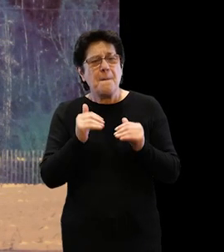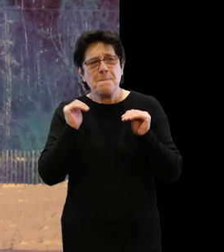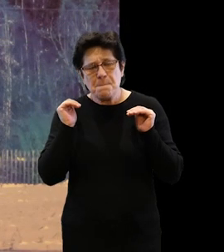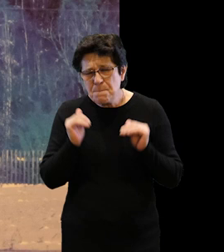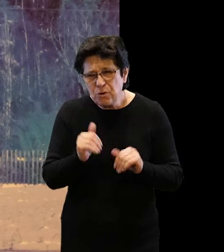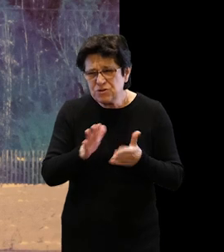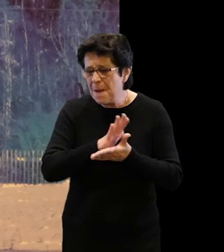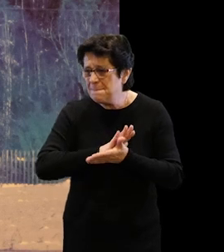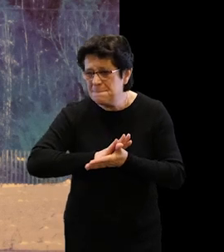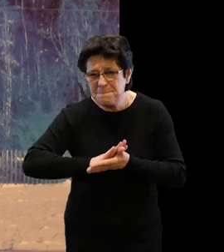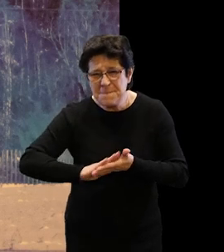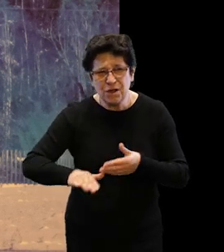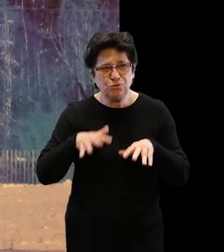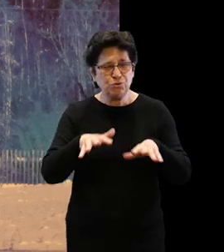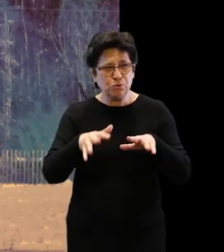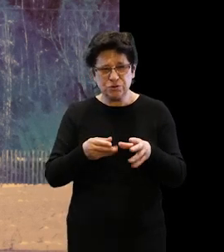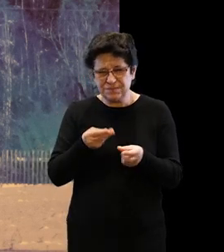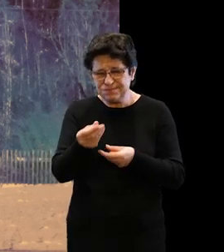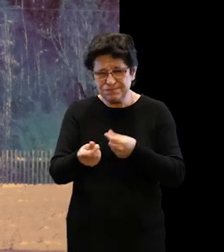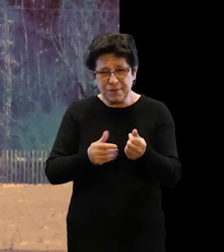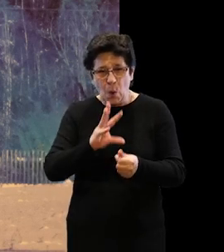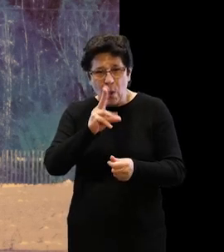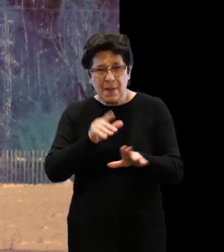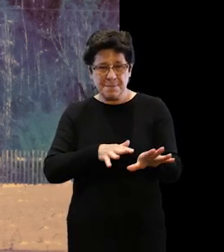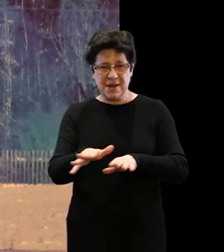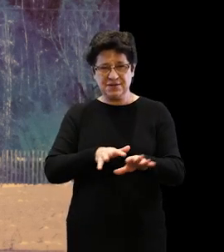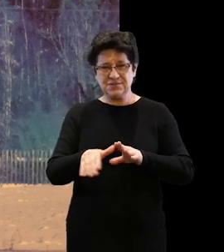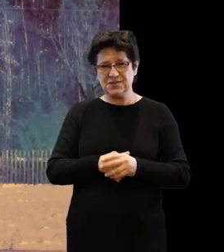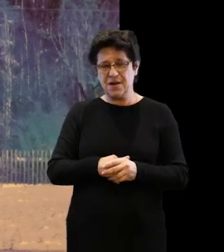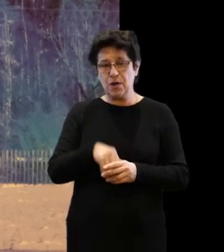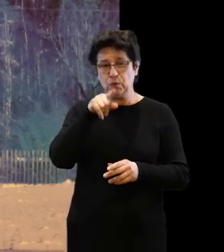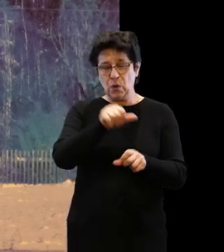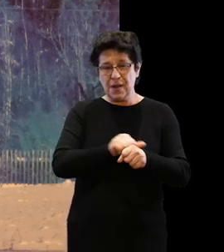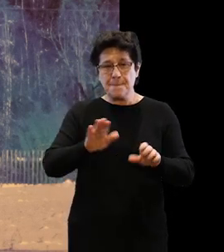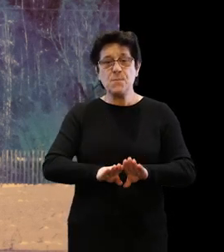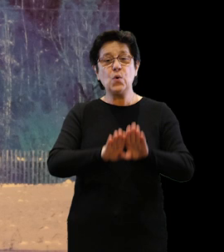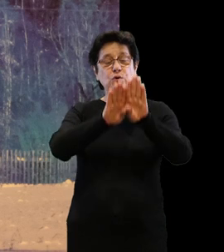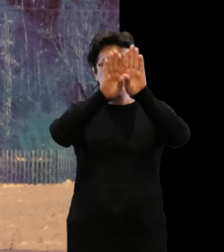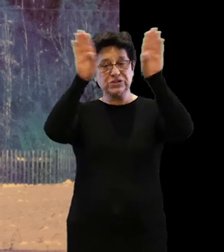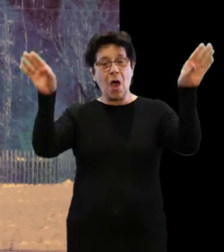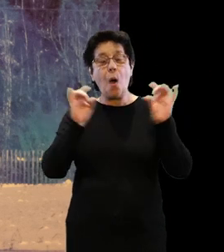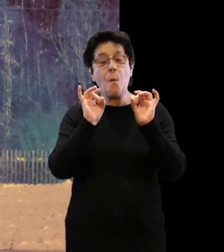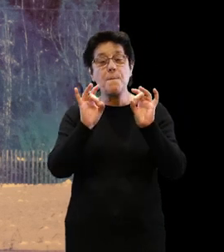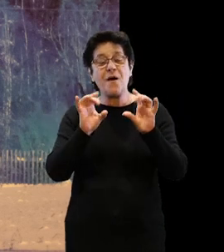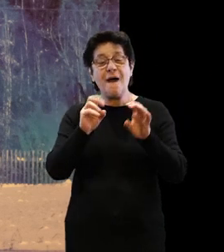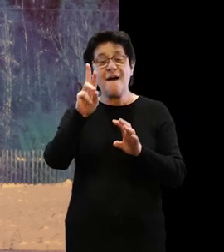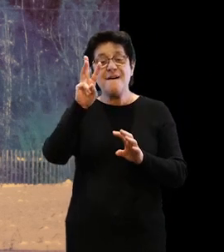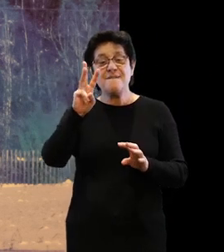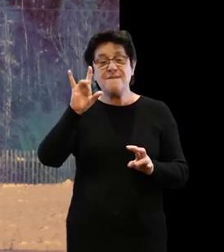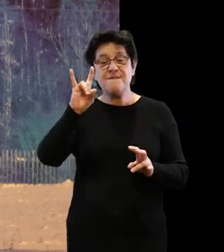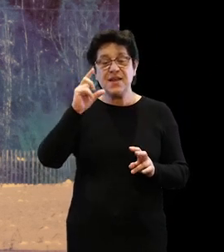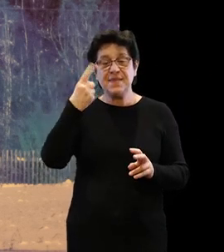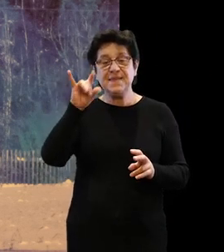bez dużego nakładu stworzyć wspaniałe miejsce tutaj akurat mamy muzeum profesora Józefa Wittiga i jest to